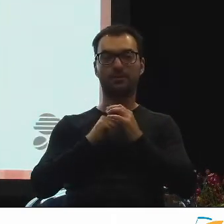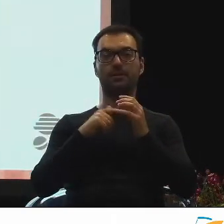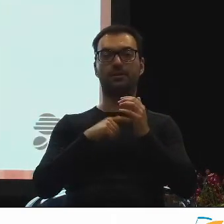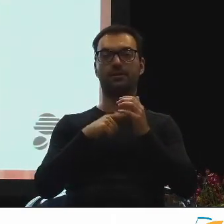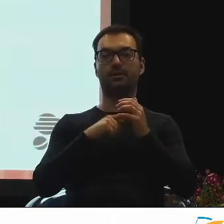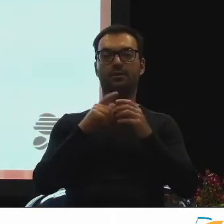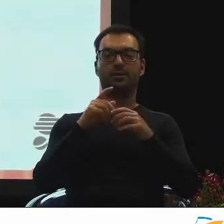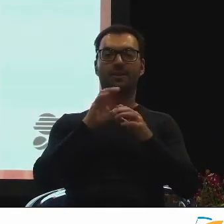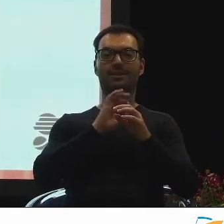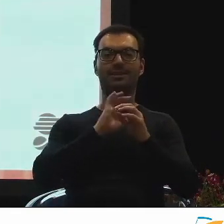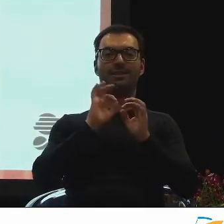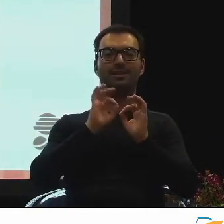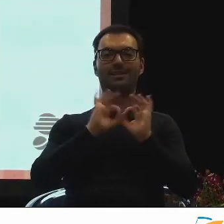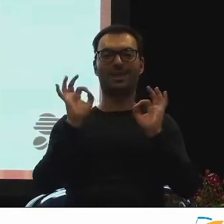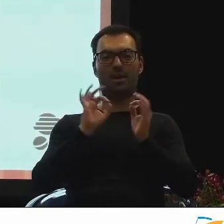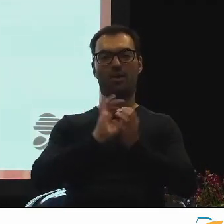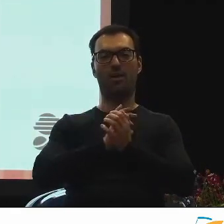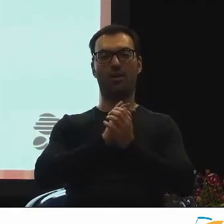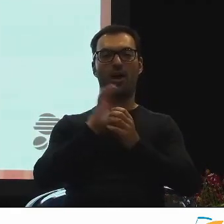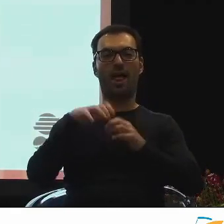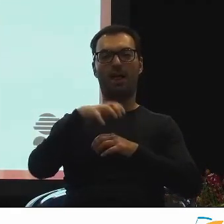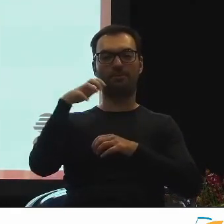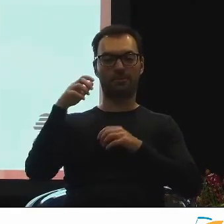widzenia zeroemisyjności, bo oczywiście